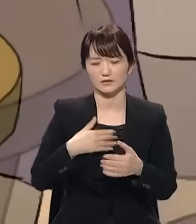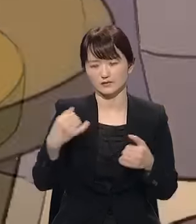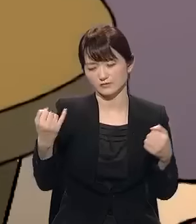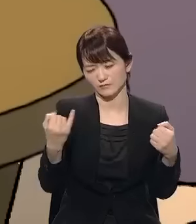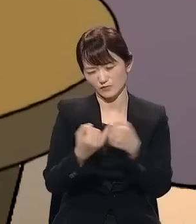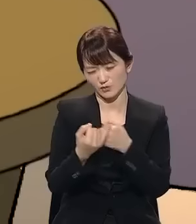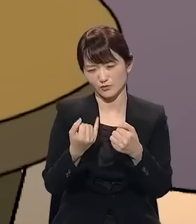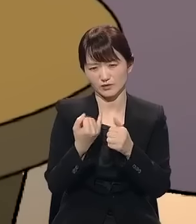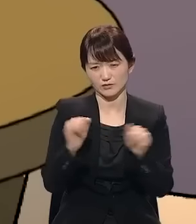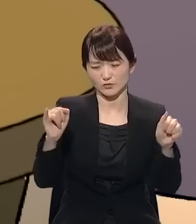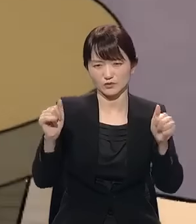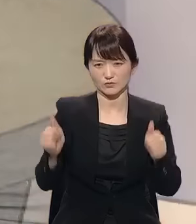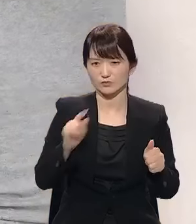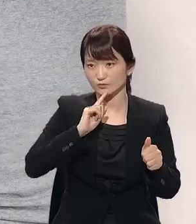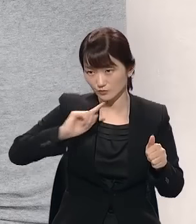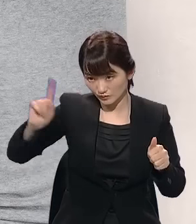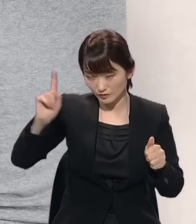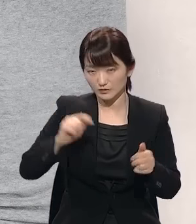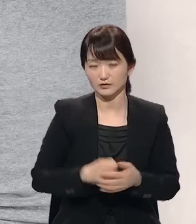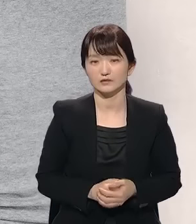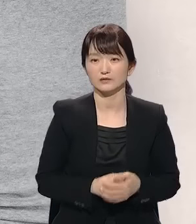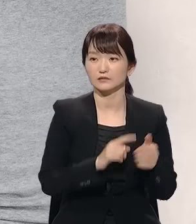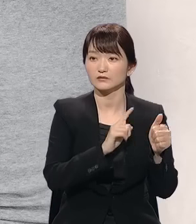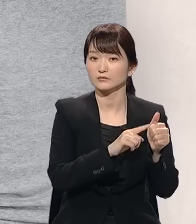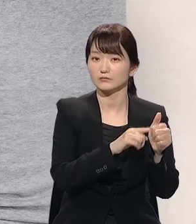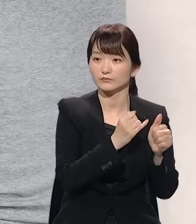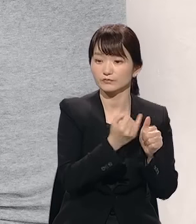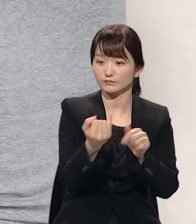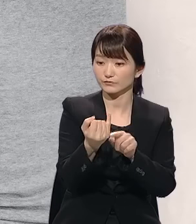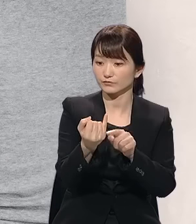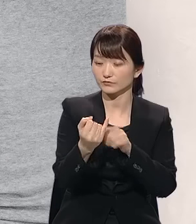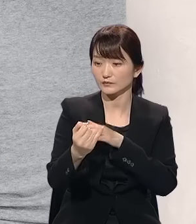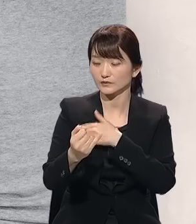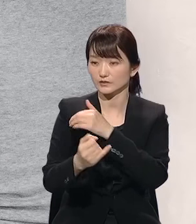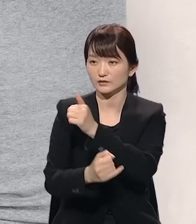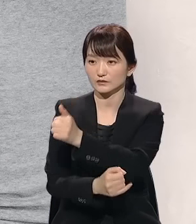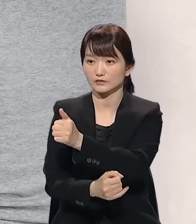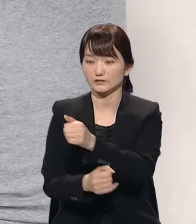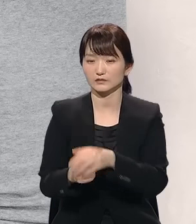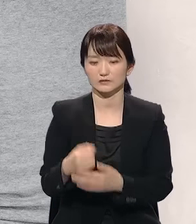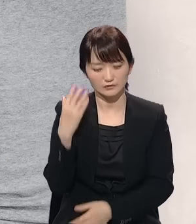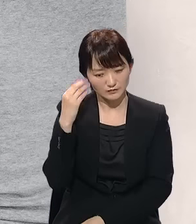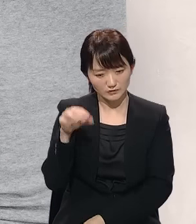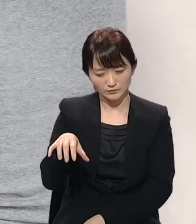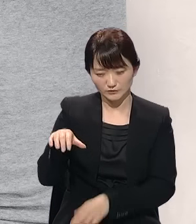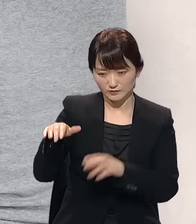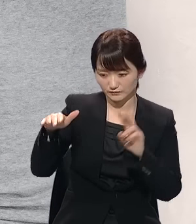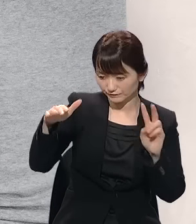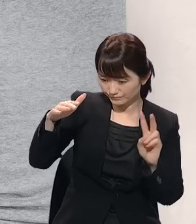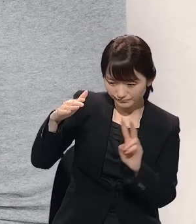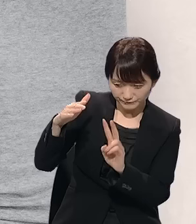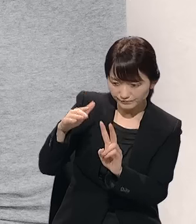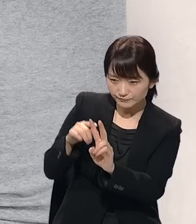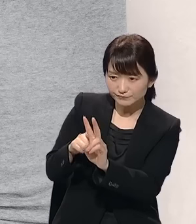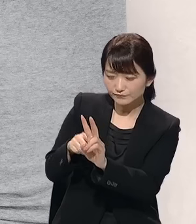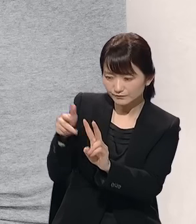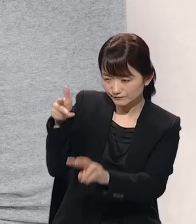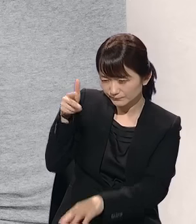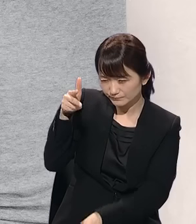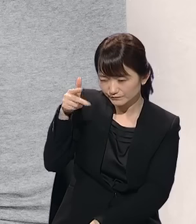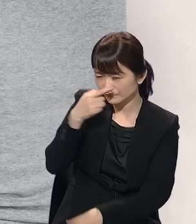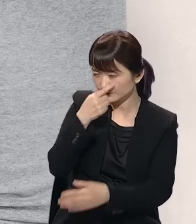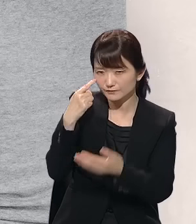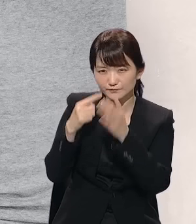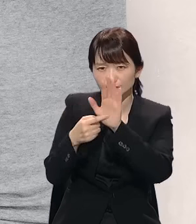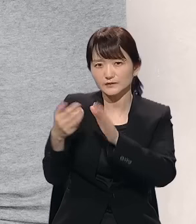제기를 합니다 하지만이 당시에 제보자는 당시 아내가 상간남이 숙박 없소 들어가는 모습을 촬영한 그런 어떤 증거들을 가지고 있었던